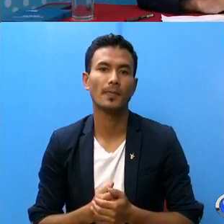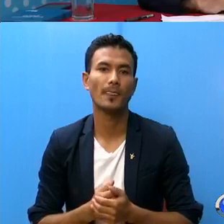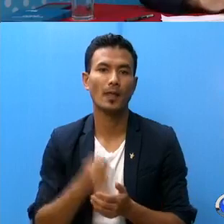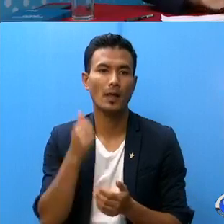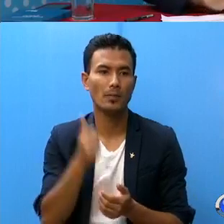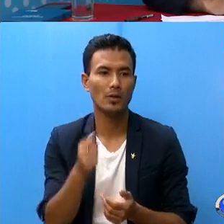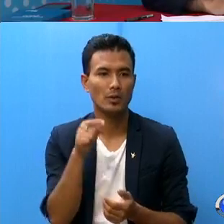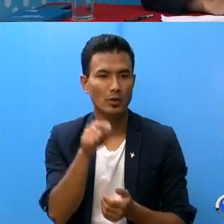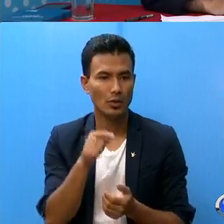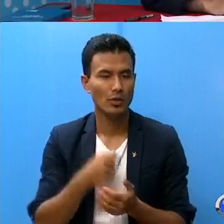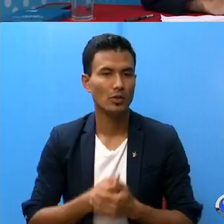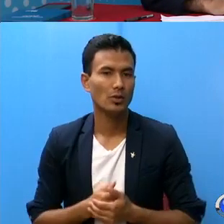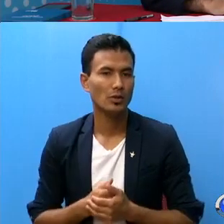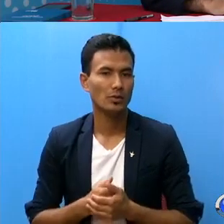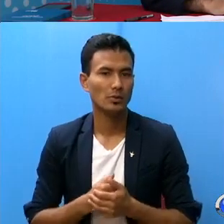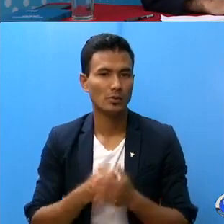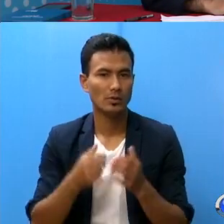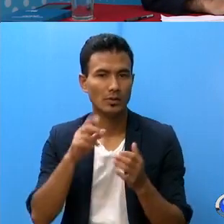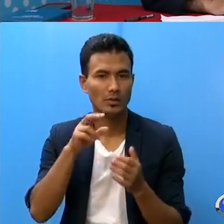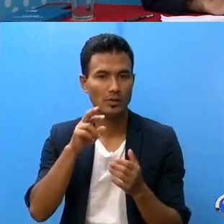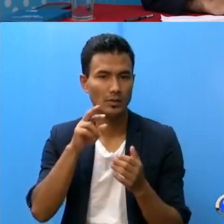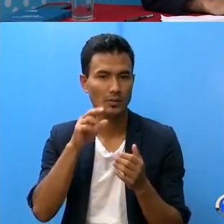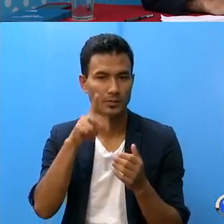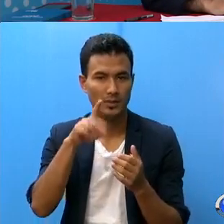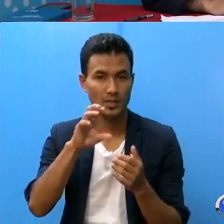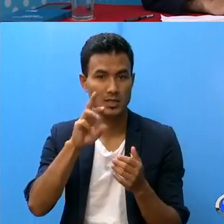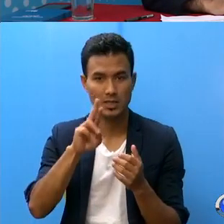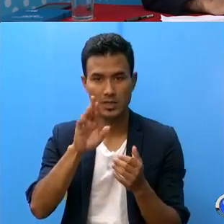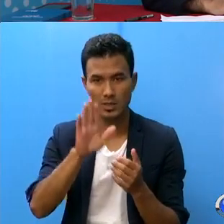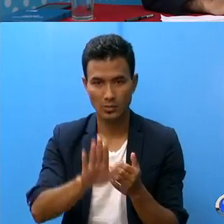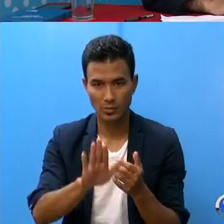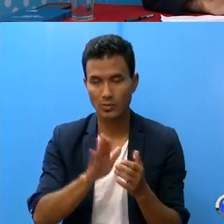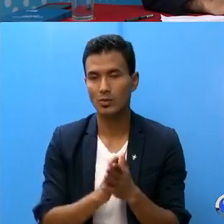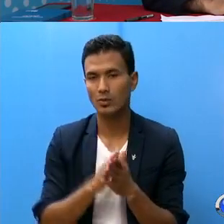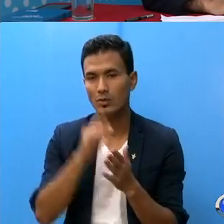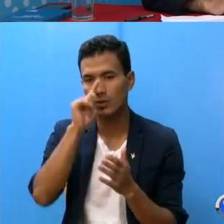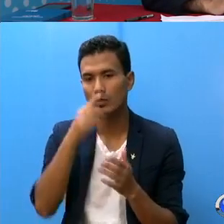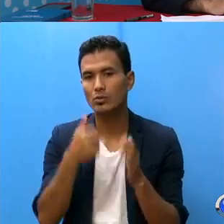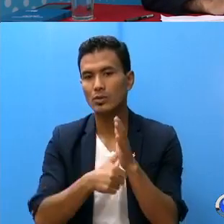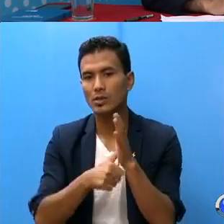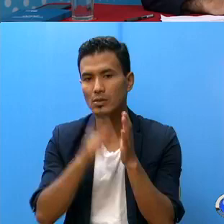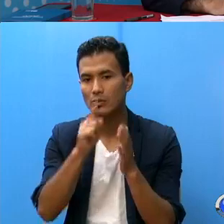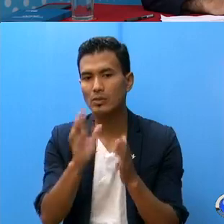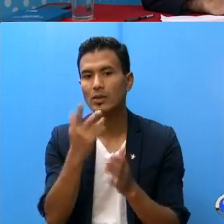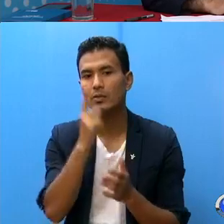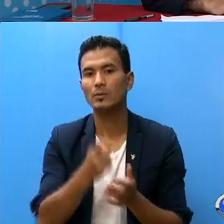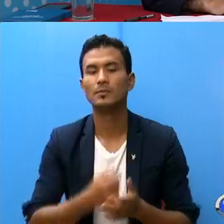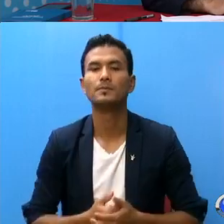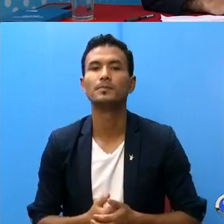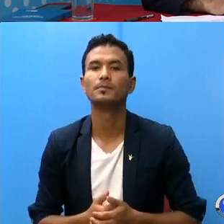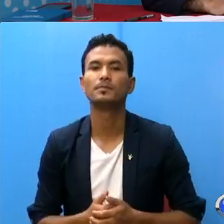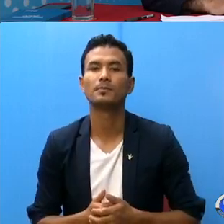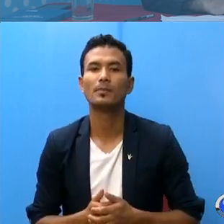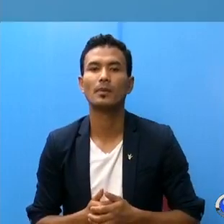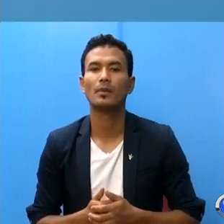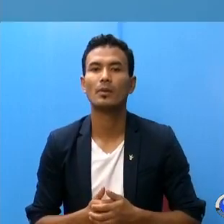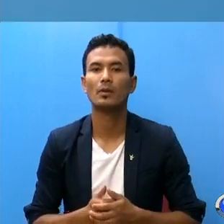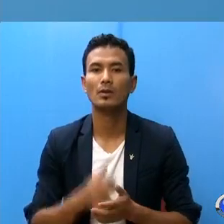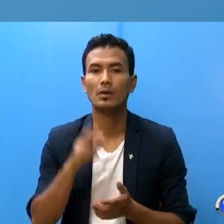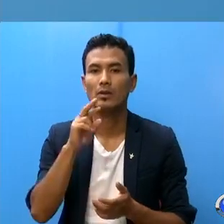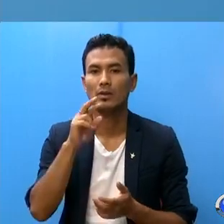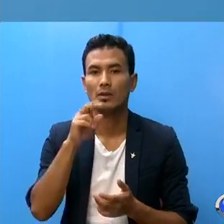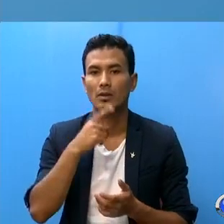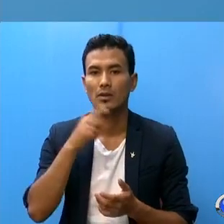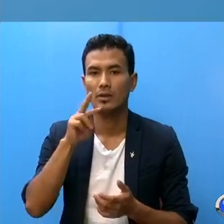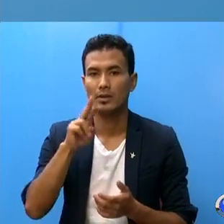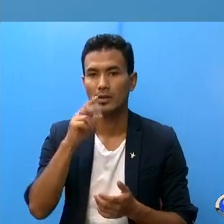अब हो चाहिक यू रियल-time PCR वन आमी यो कुसको टेस्ट हो की हो यहाँ चे अब प्रियल टाम